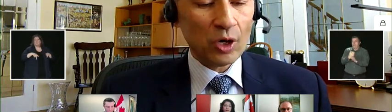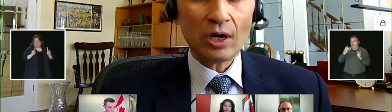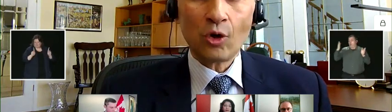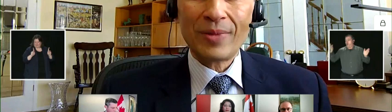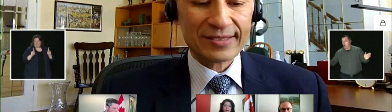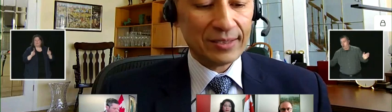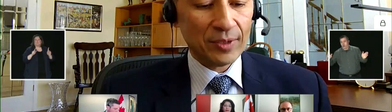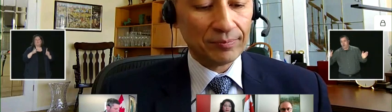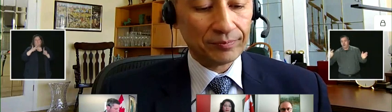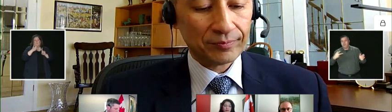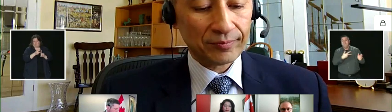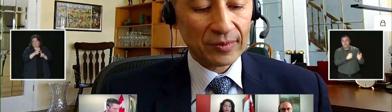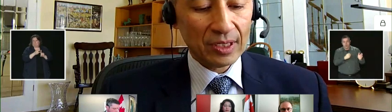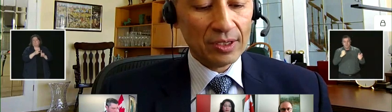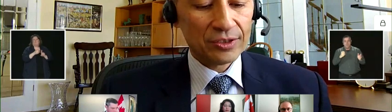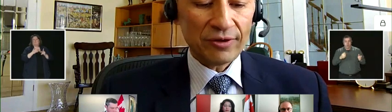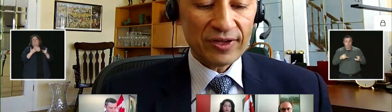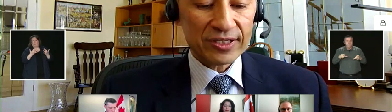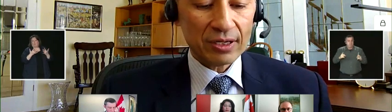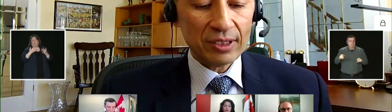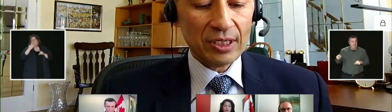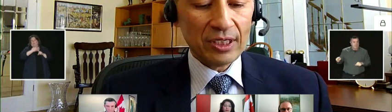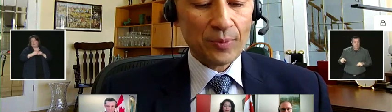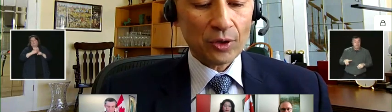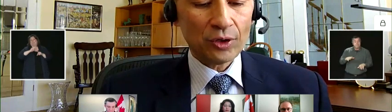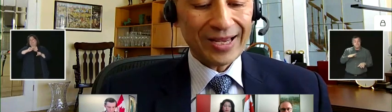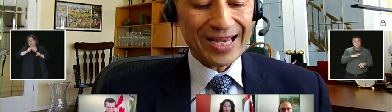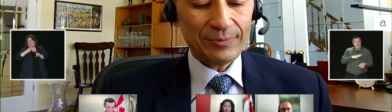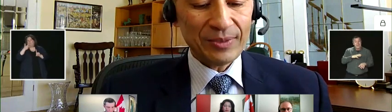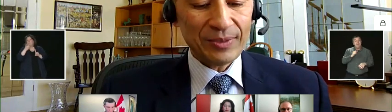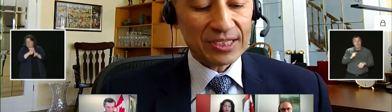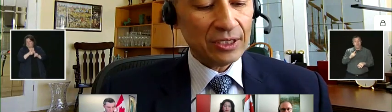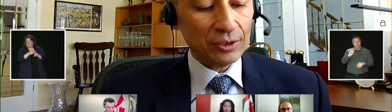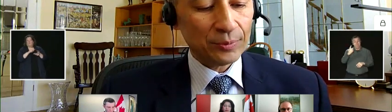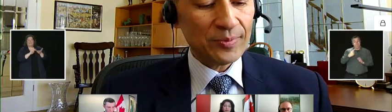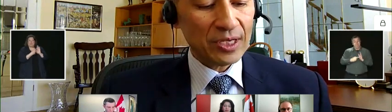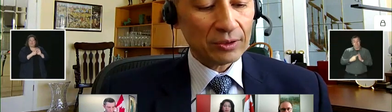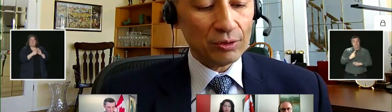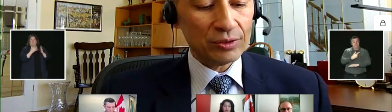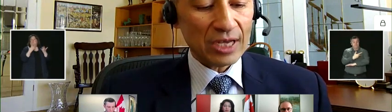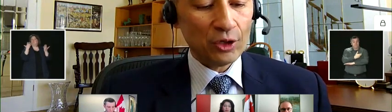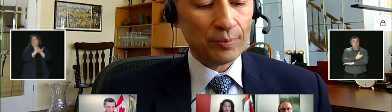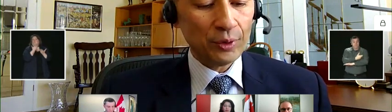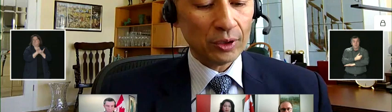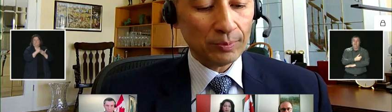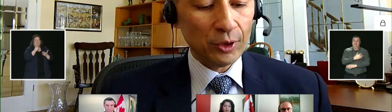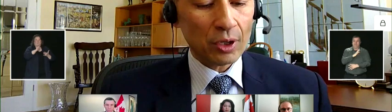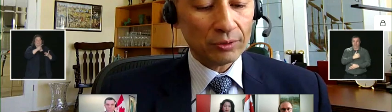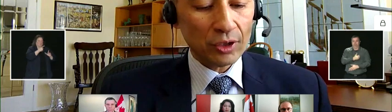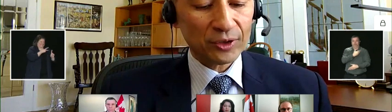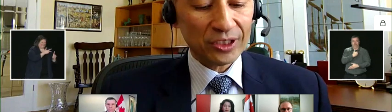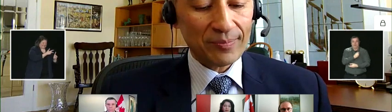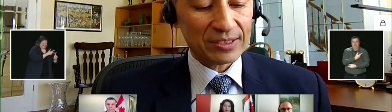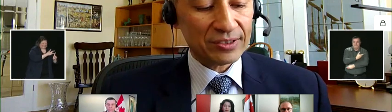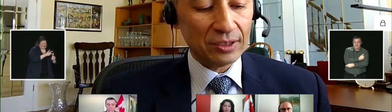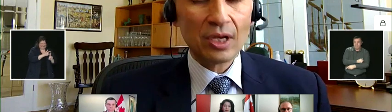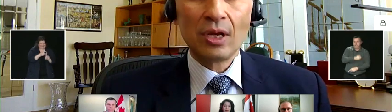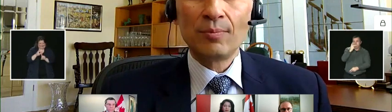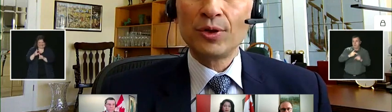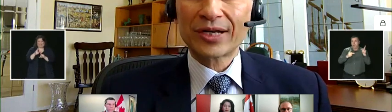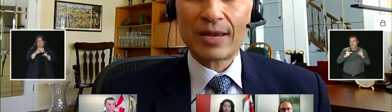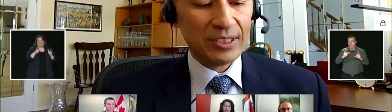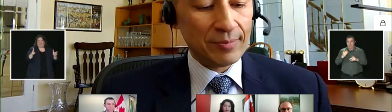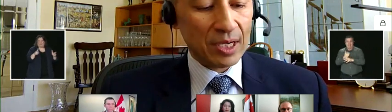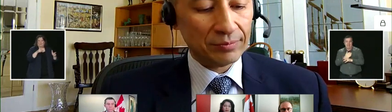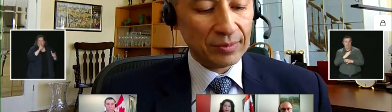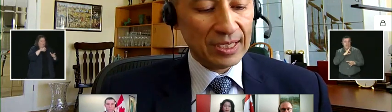4 mois au maximum. Ce faisant, ils pourront administrer une première dose à un plus grand nombre de personnes